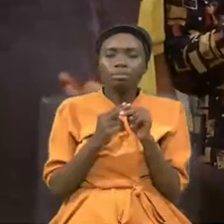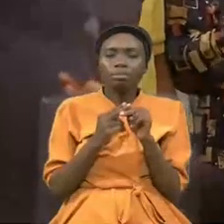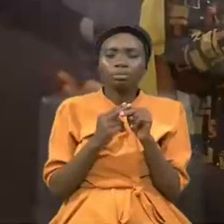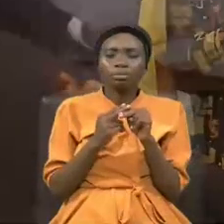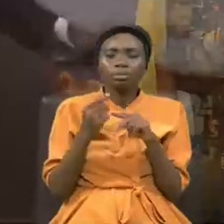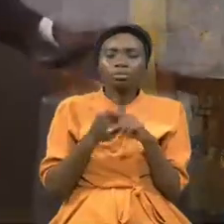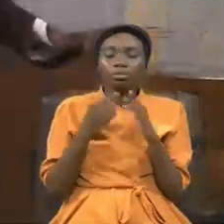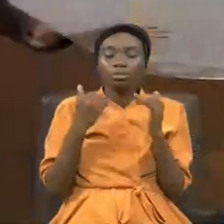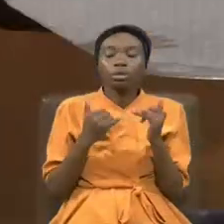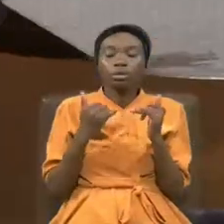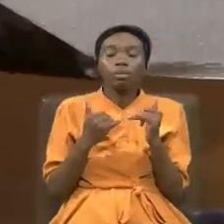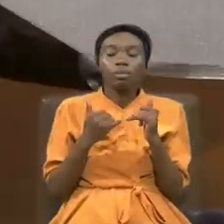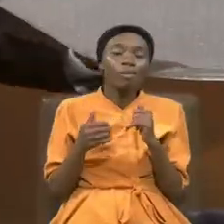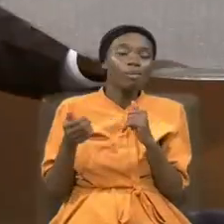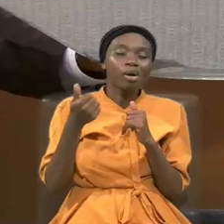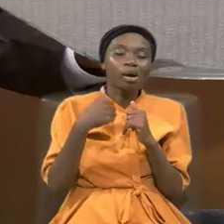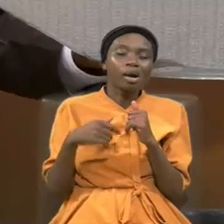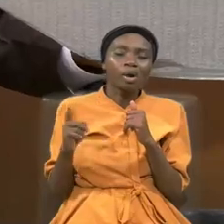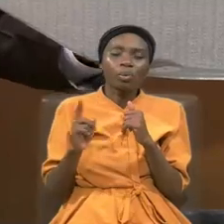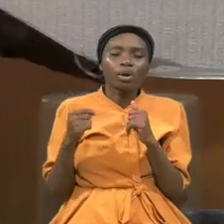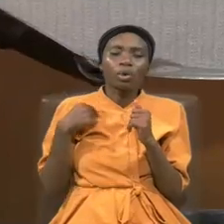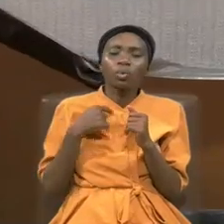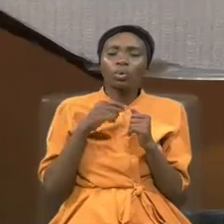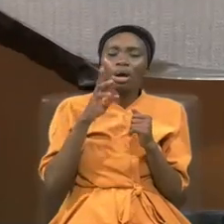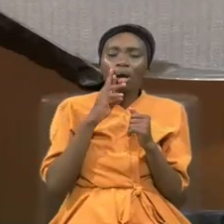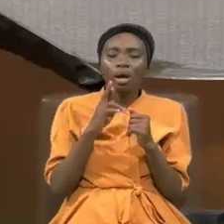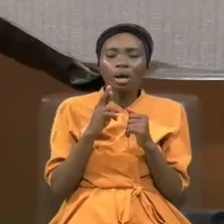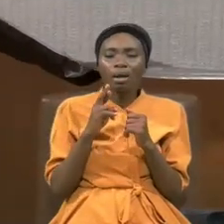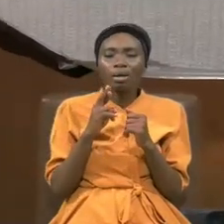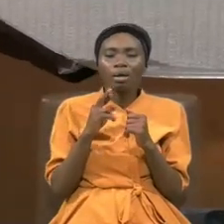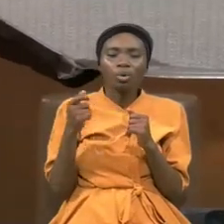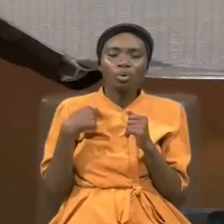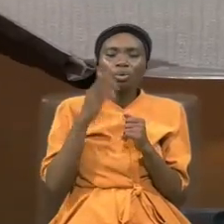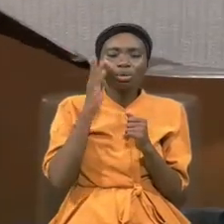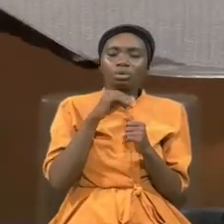Jésus-Christ. Dorénavant, Seigneur, où que nous nous trouvons,